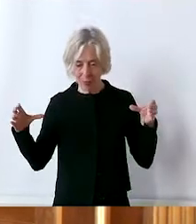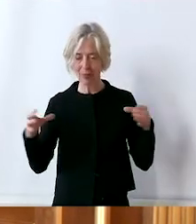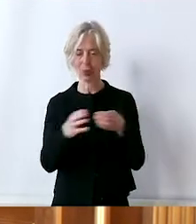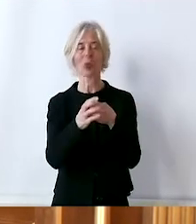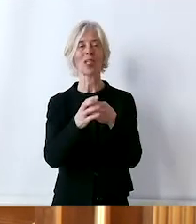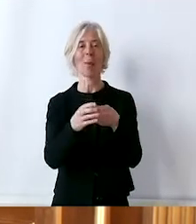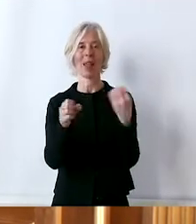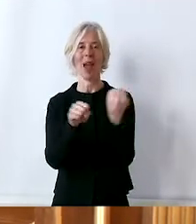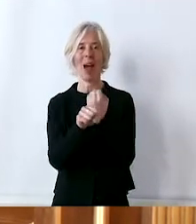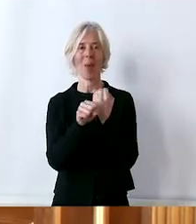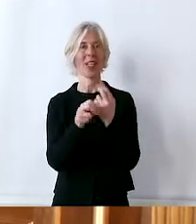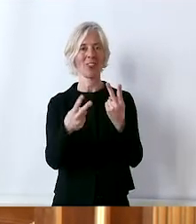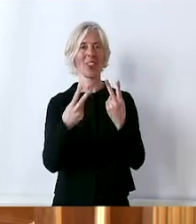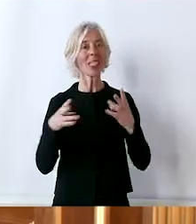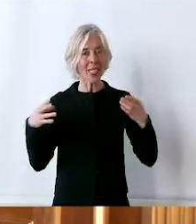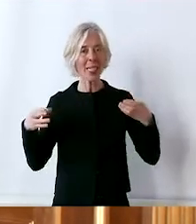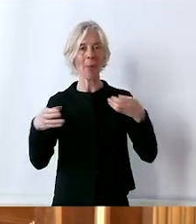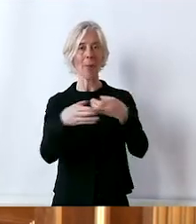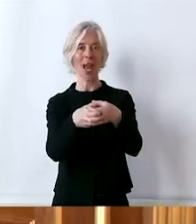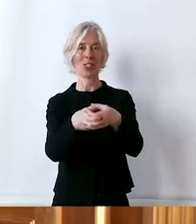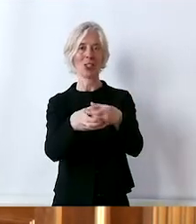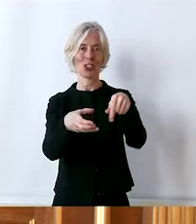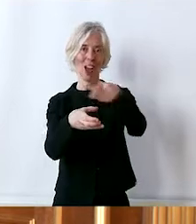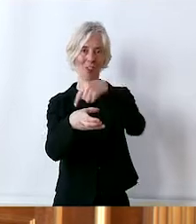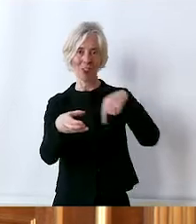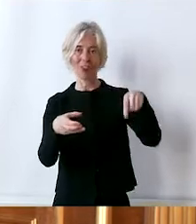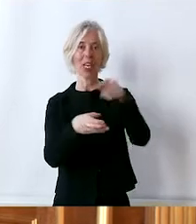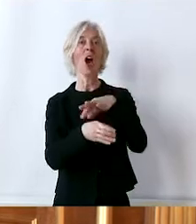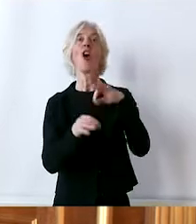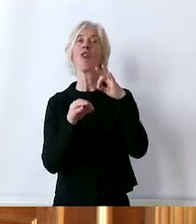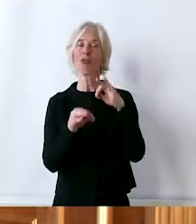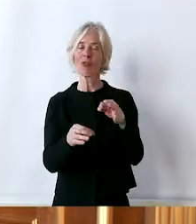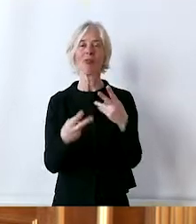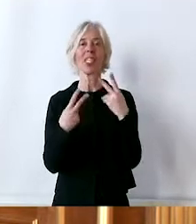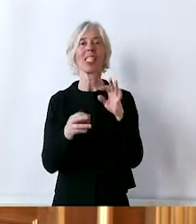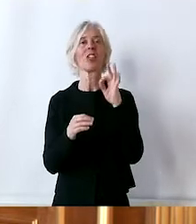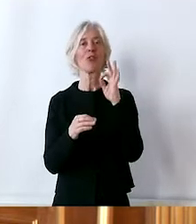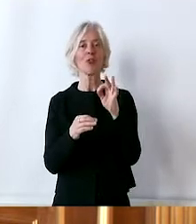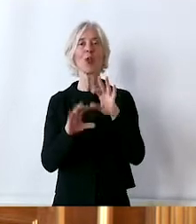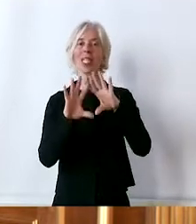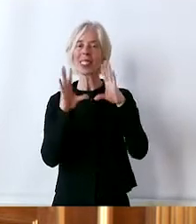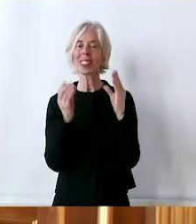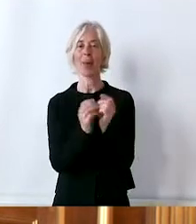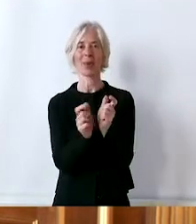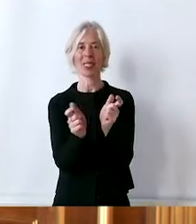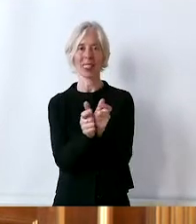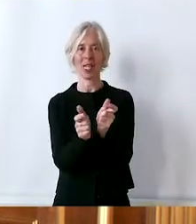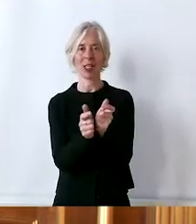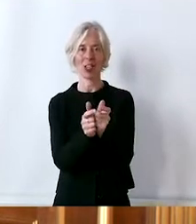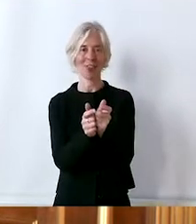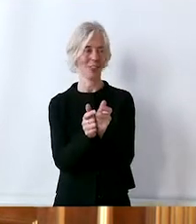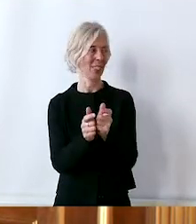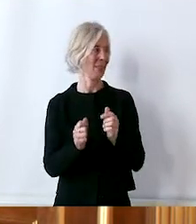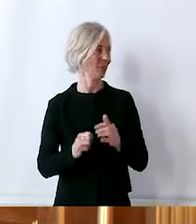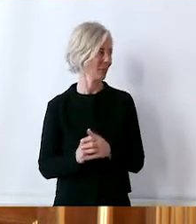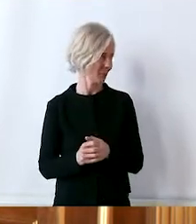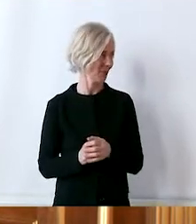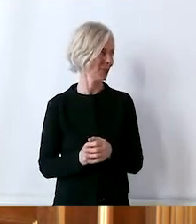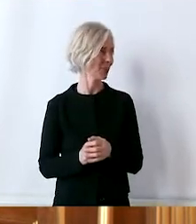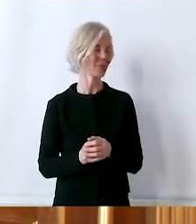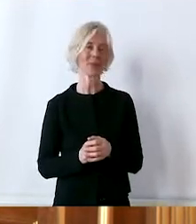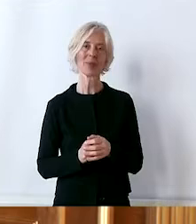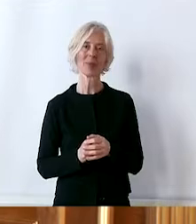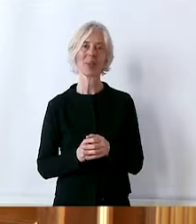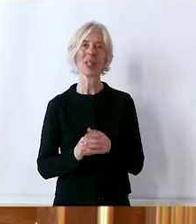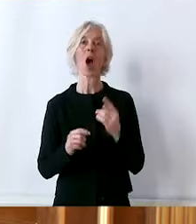eines gesamtgesellschaftlich extrem relevanten Themas. Jetzt hatten wir einen kleinen Spoiler von der RFA drin. Nichtsdestoweniger